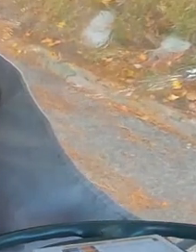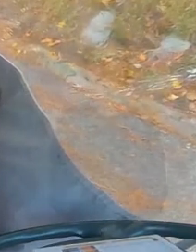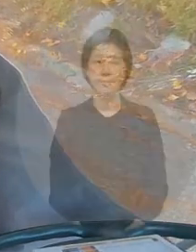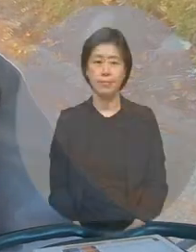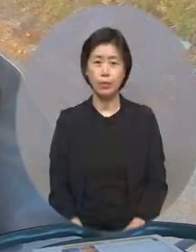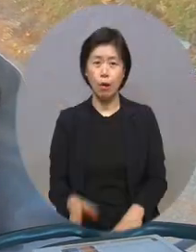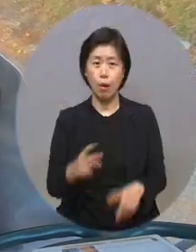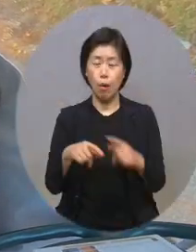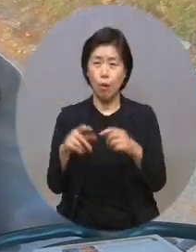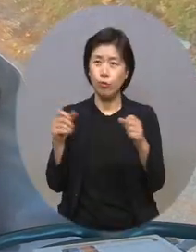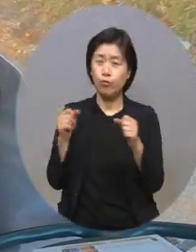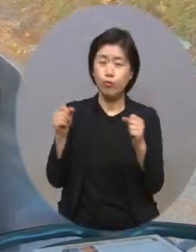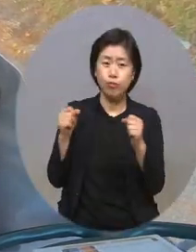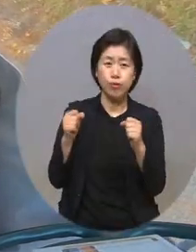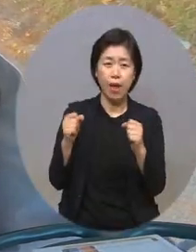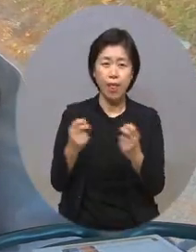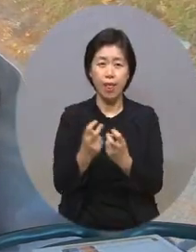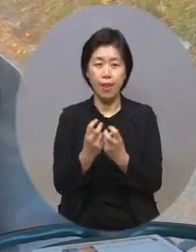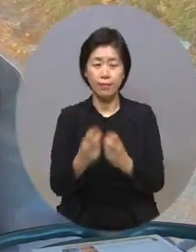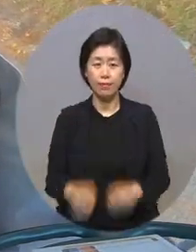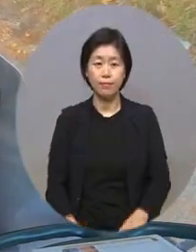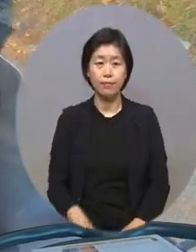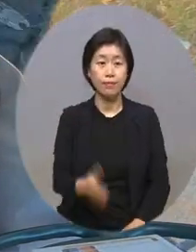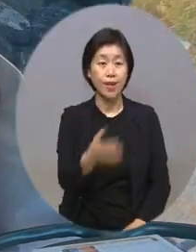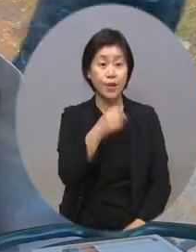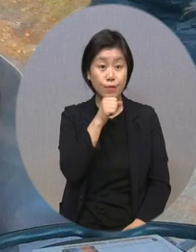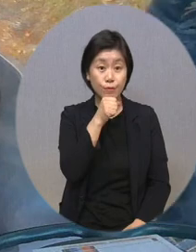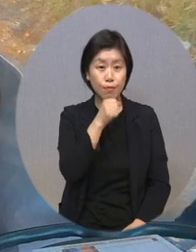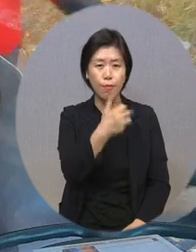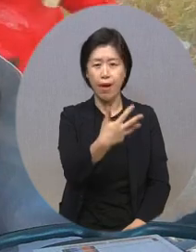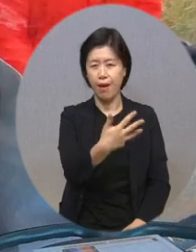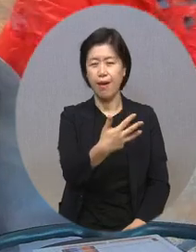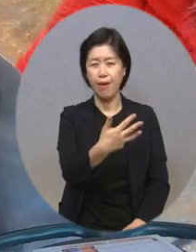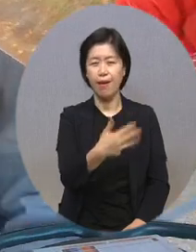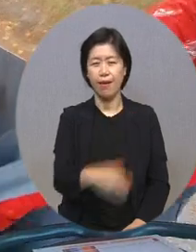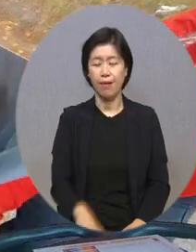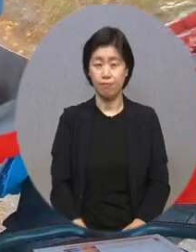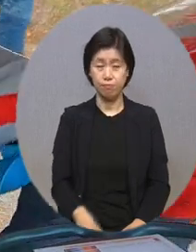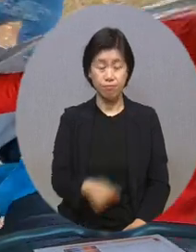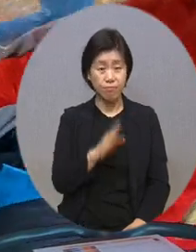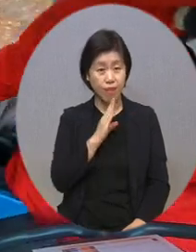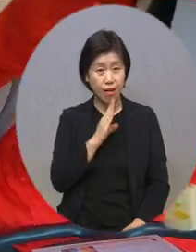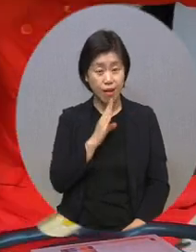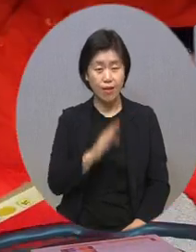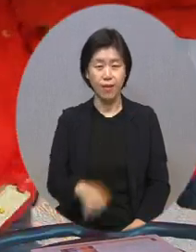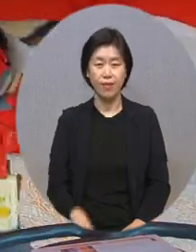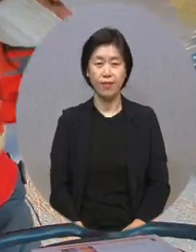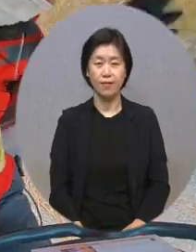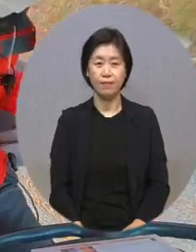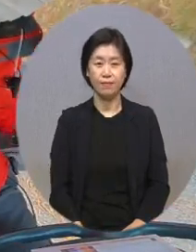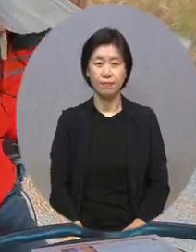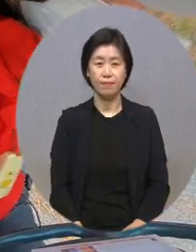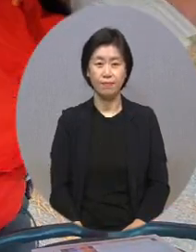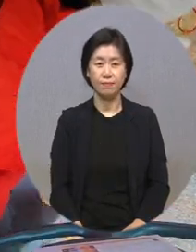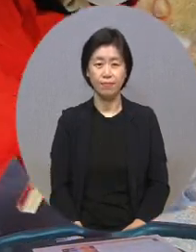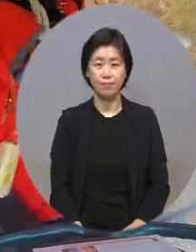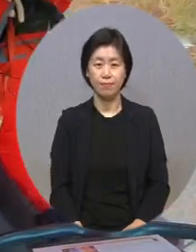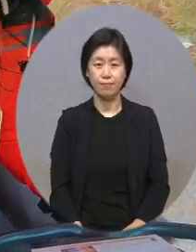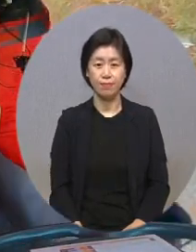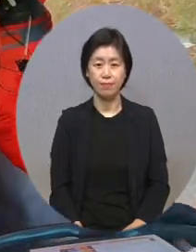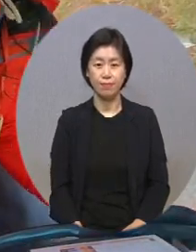못 쳤는데. 저는 팔. 최고 다 쳤어. 팔? 네. 양파 했다고?